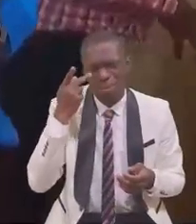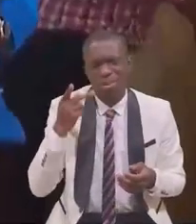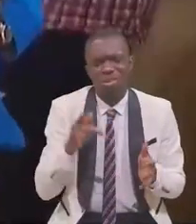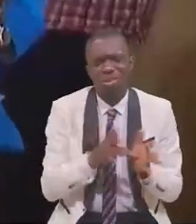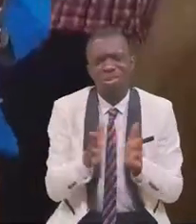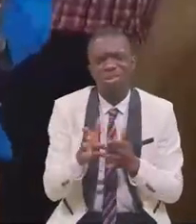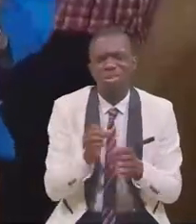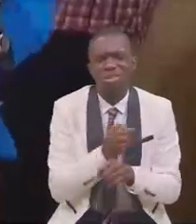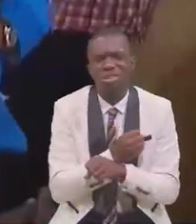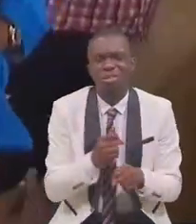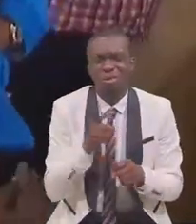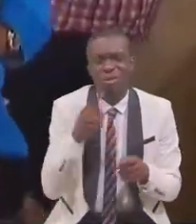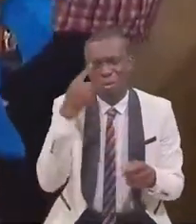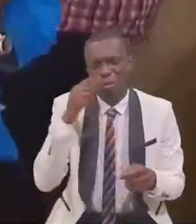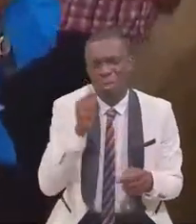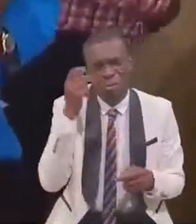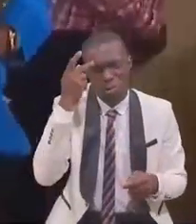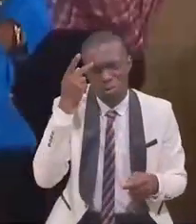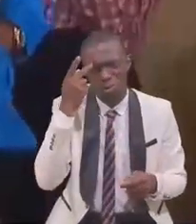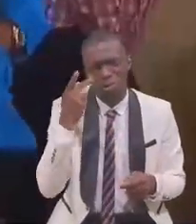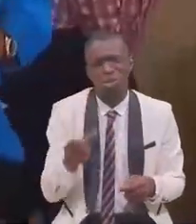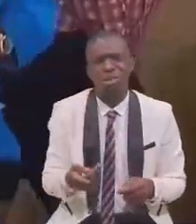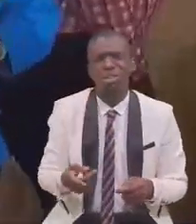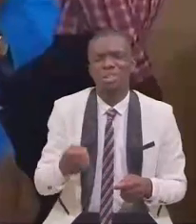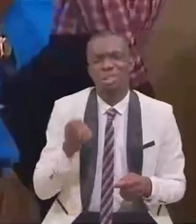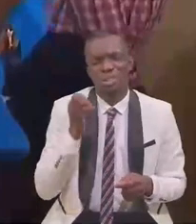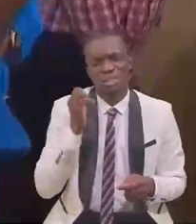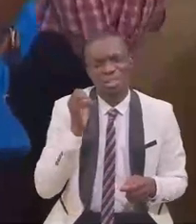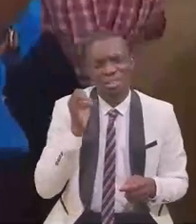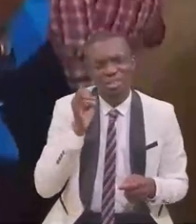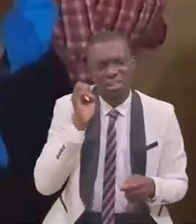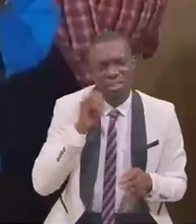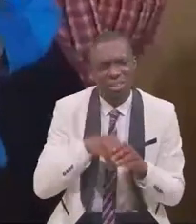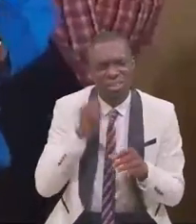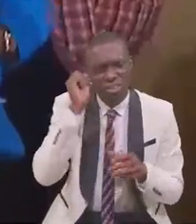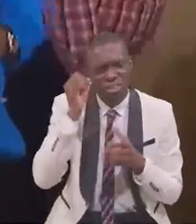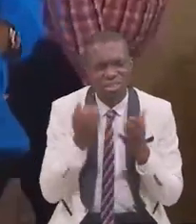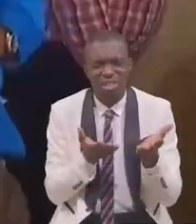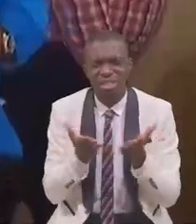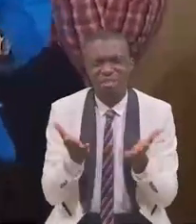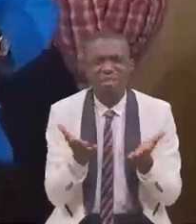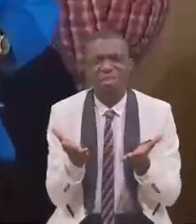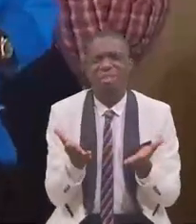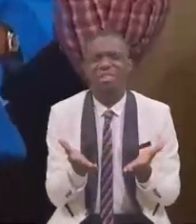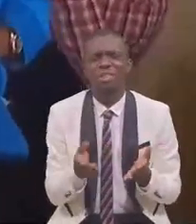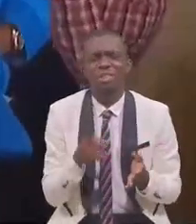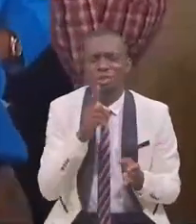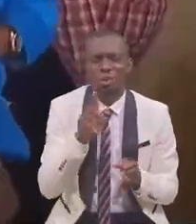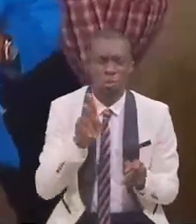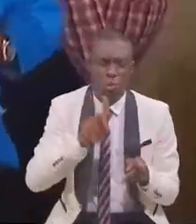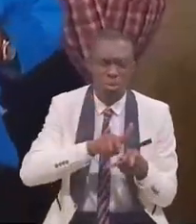La participation à son œuvre. Comme tu m'as envoyé.